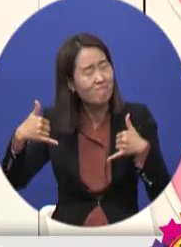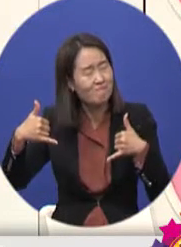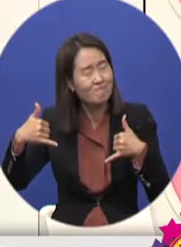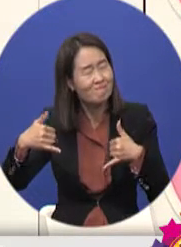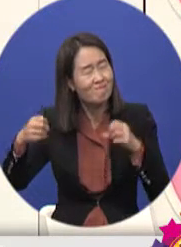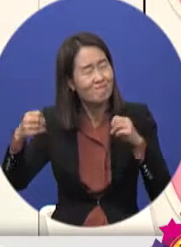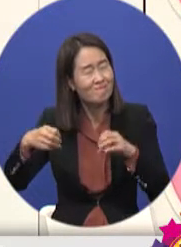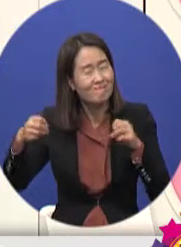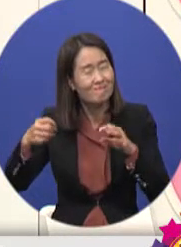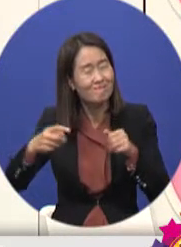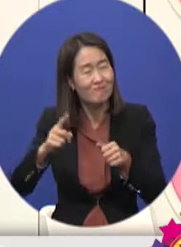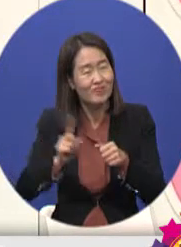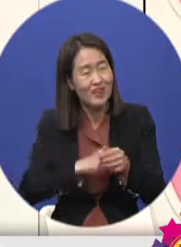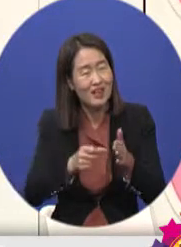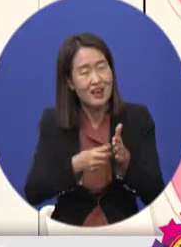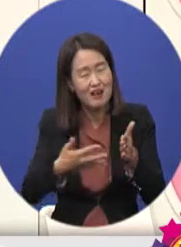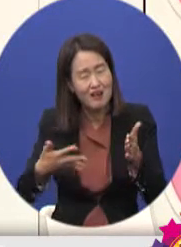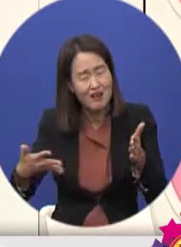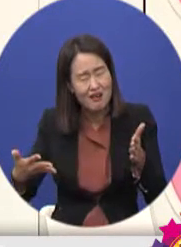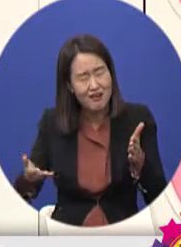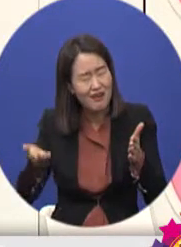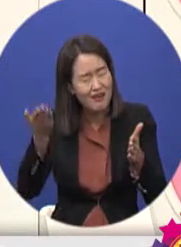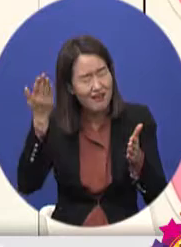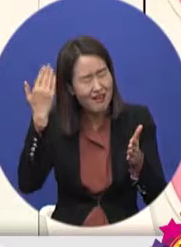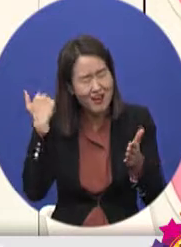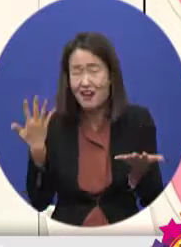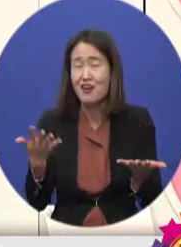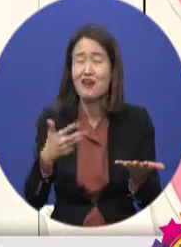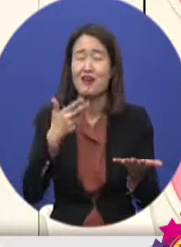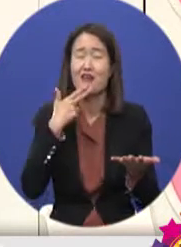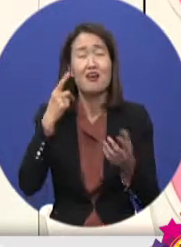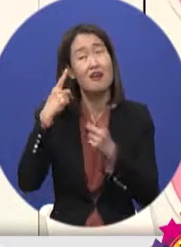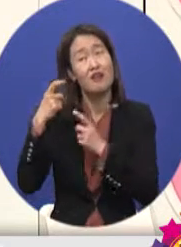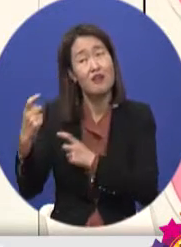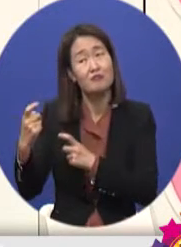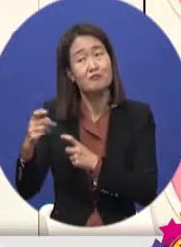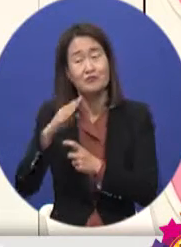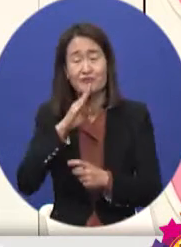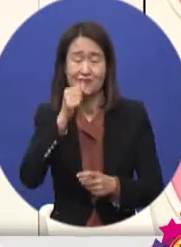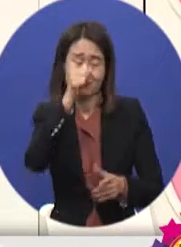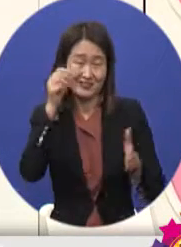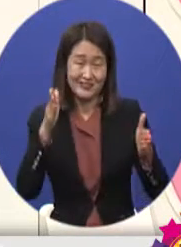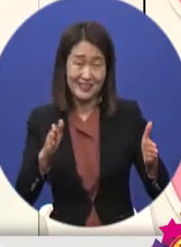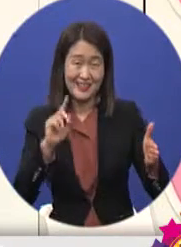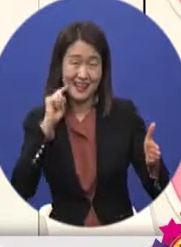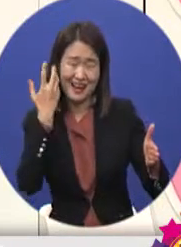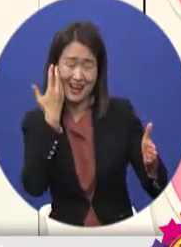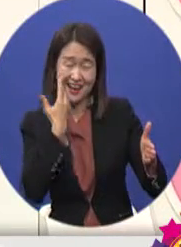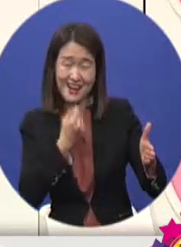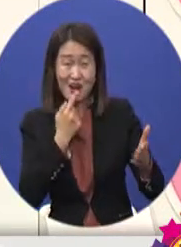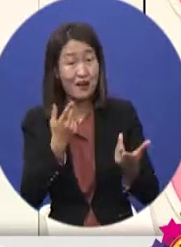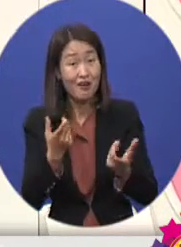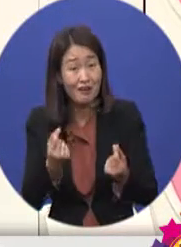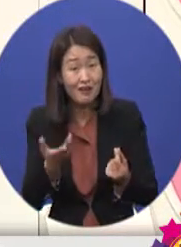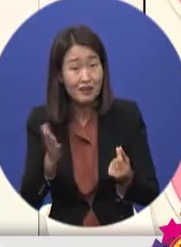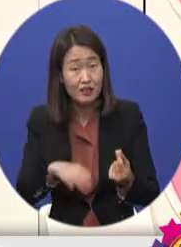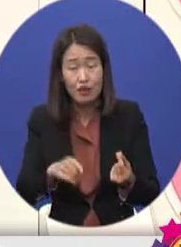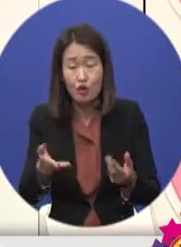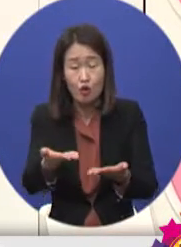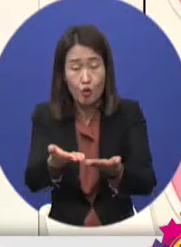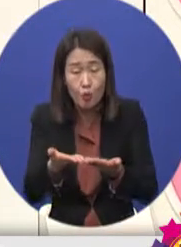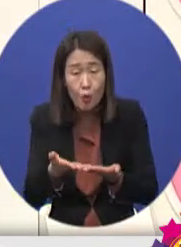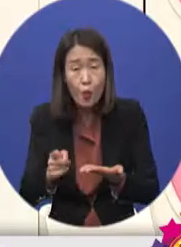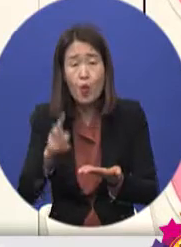이렇게 세월이 흘러도 잊히지 않고 그래서 추억은 참 그리고 인생은 이렇게 아름답구나 하는데 여러분들이 이렇게 주신